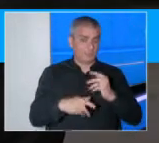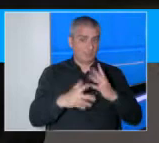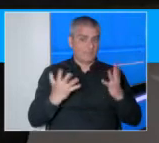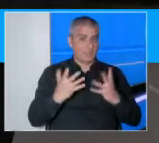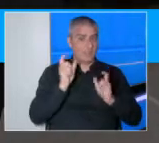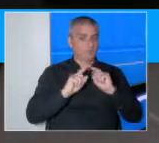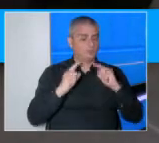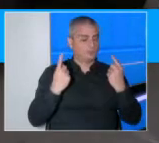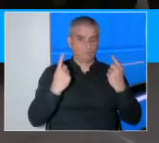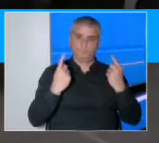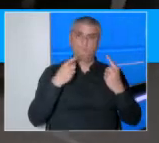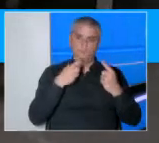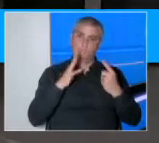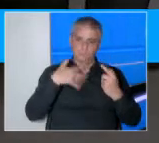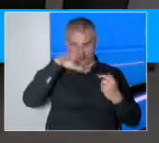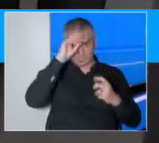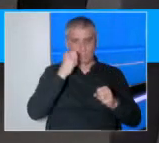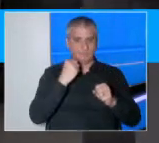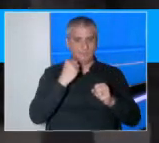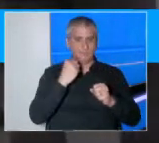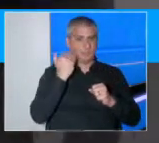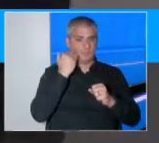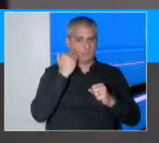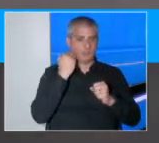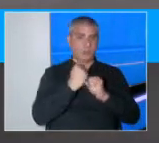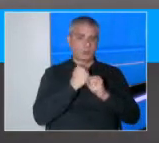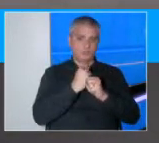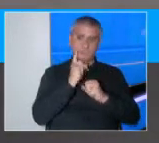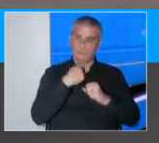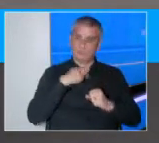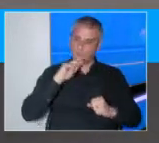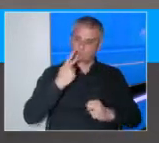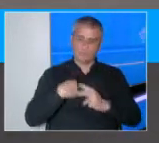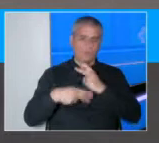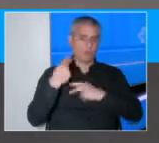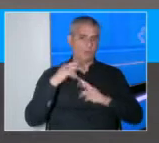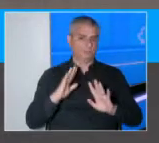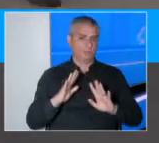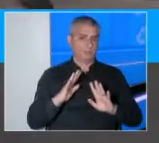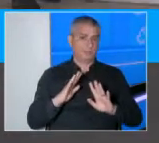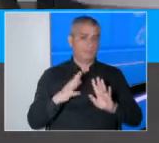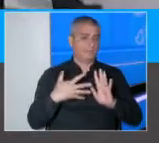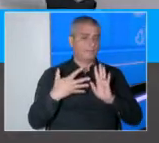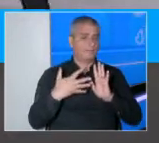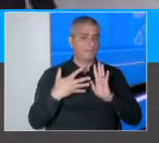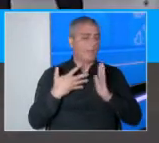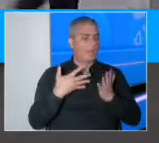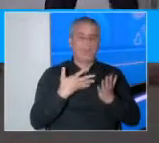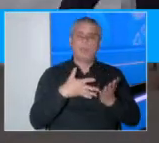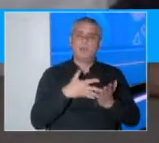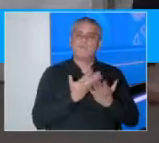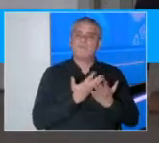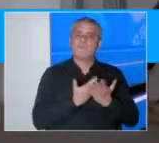את האחרים, אז זה מה שהאיראנים עושים, האמריקאים סליחה עושים, אבל אני שוב חוזר, מבחן הלקמוס של ארצות